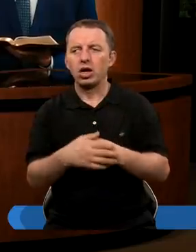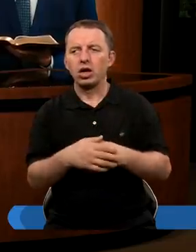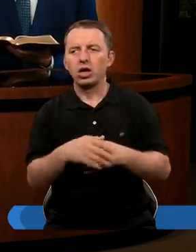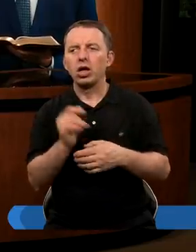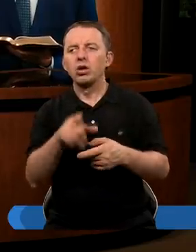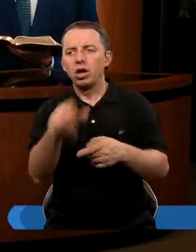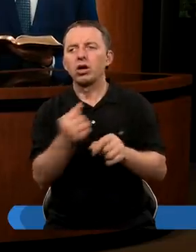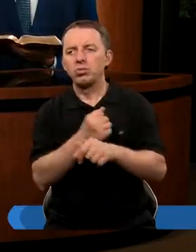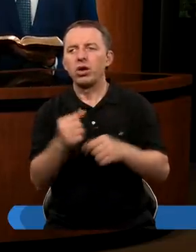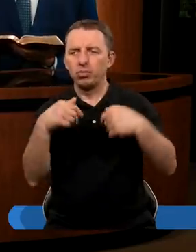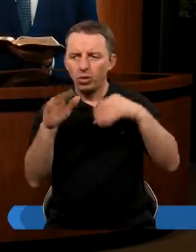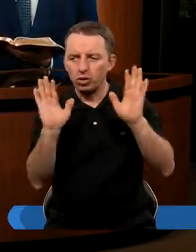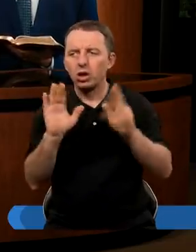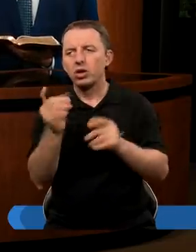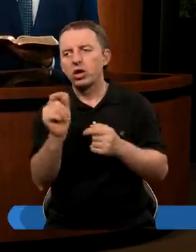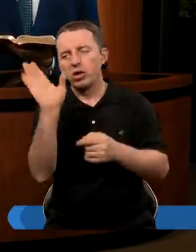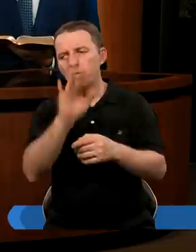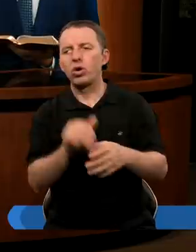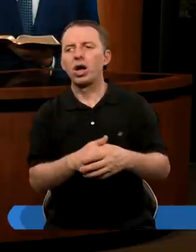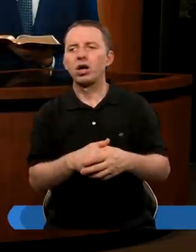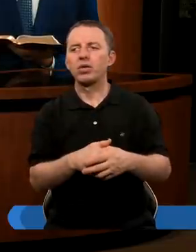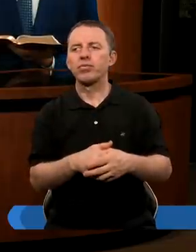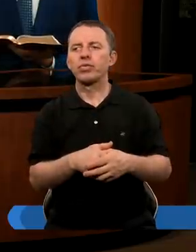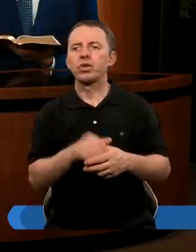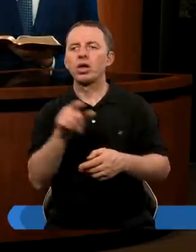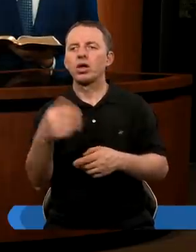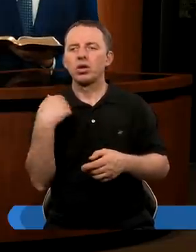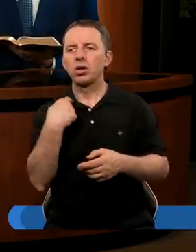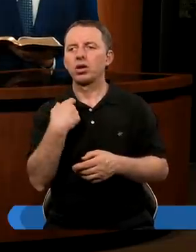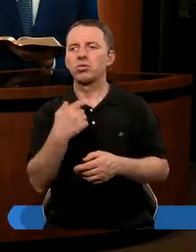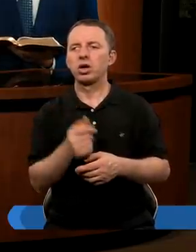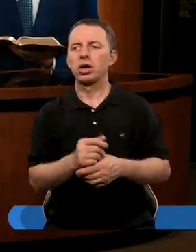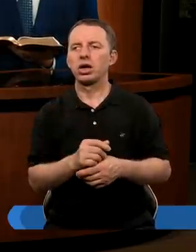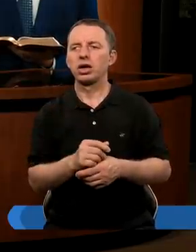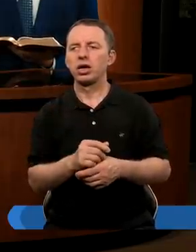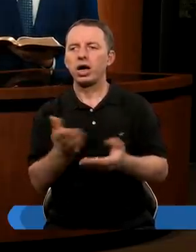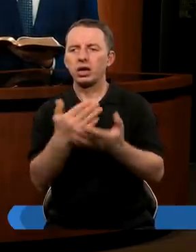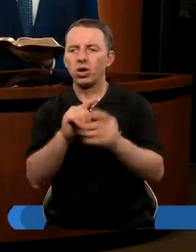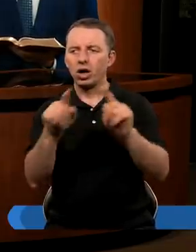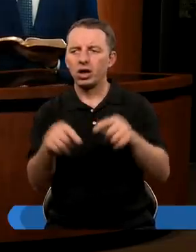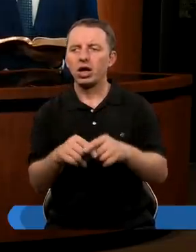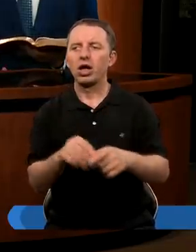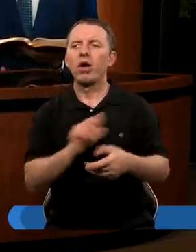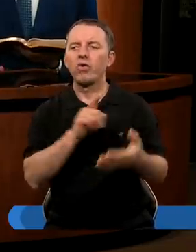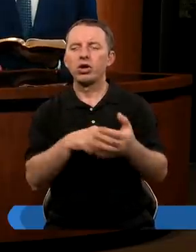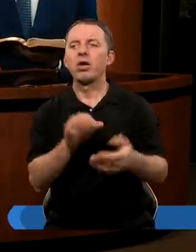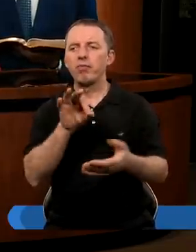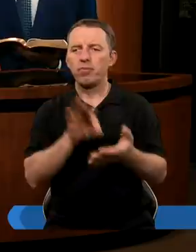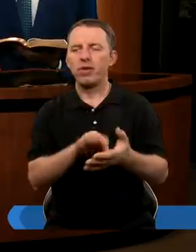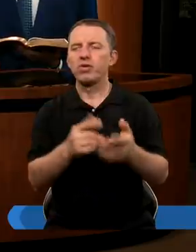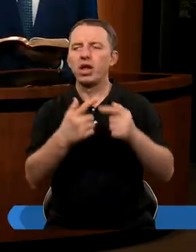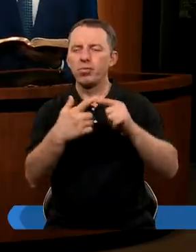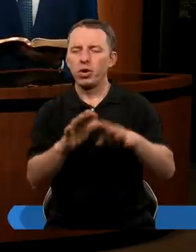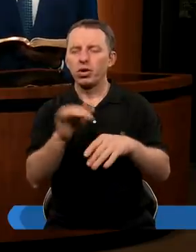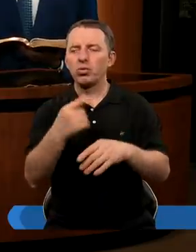Element zbawienia czy poznania przez nas Boga jest mimo wszystko procesem, prawda? Każdy z nas w pewnym